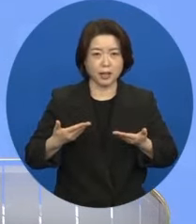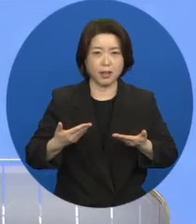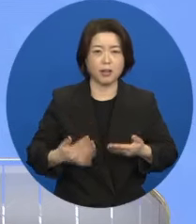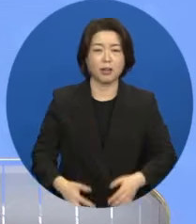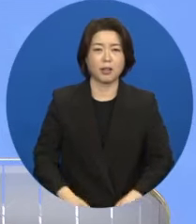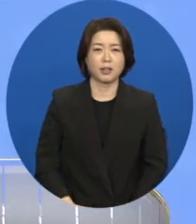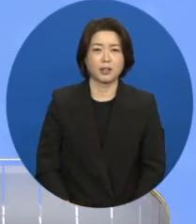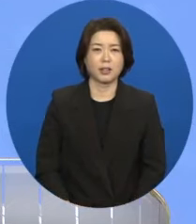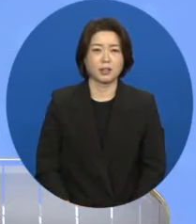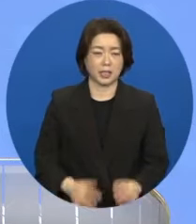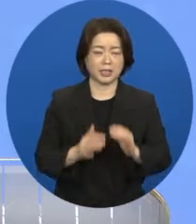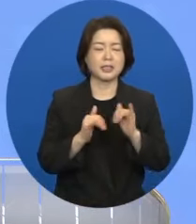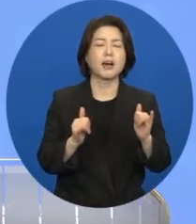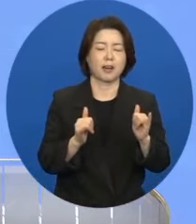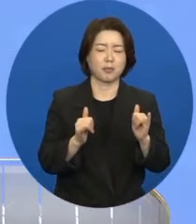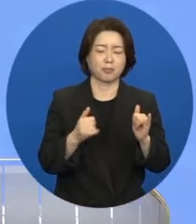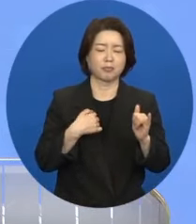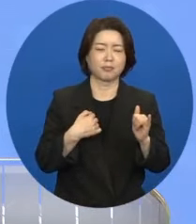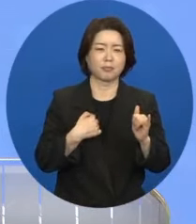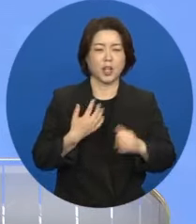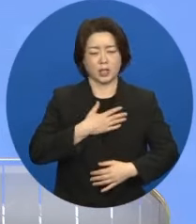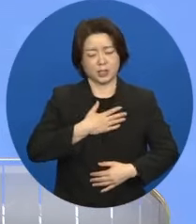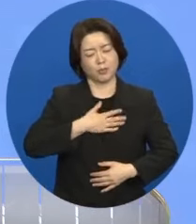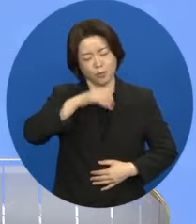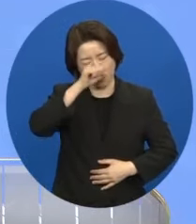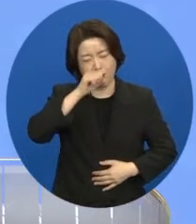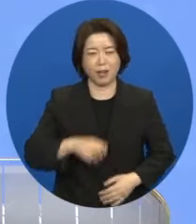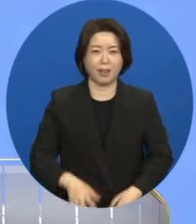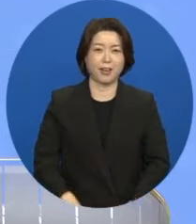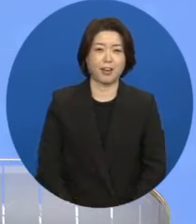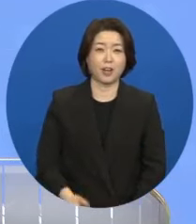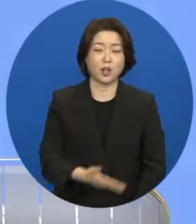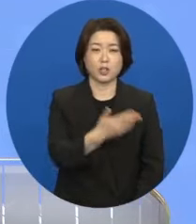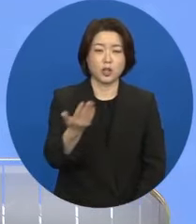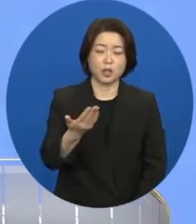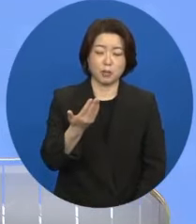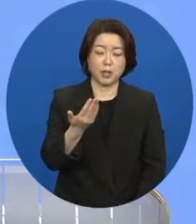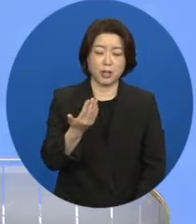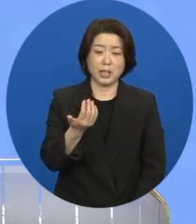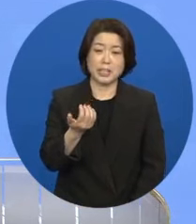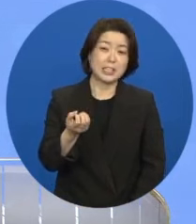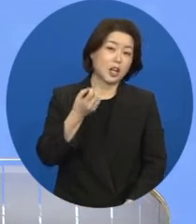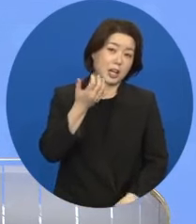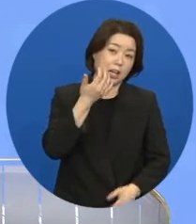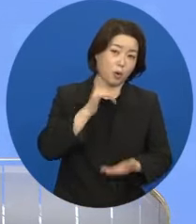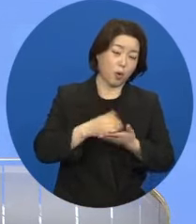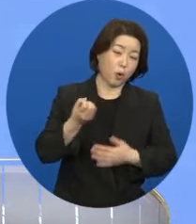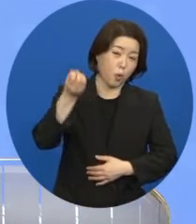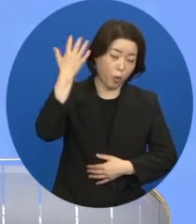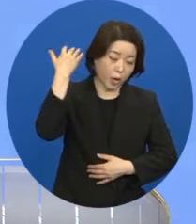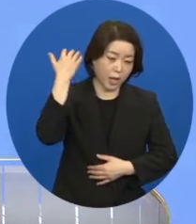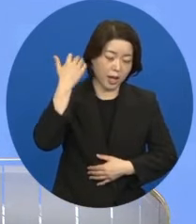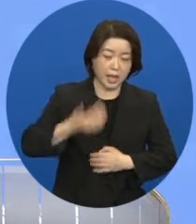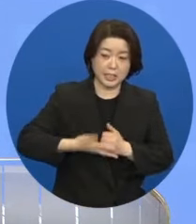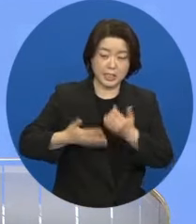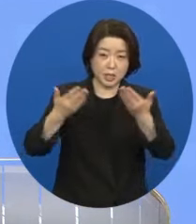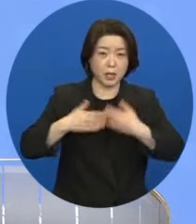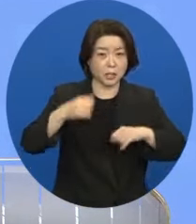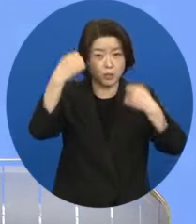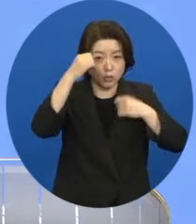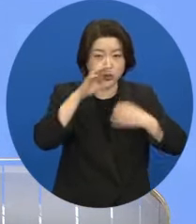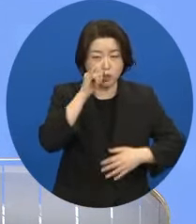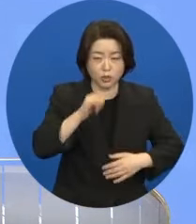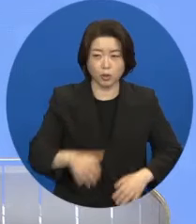받아보니 사람인지라 기분이 좋더군요 여러분 고래가 칭찬받으면 어떻게 한다고요 춤을 추다가 했는데 저도 칭찬